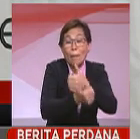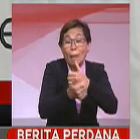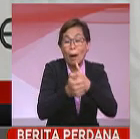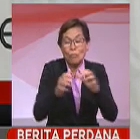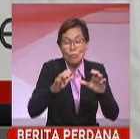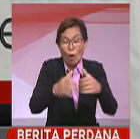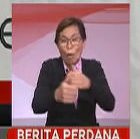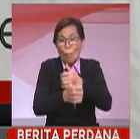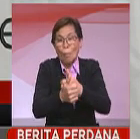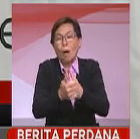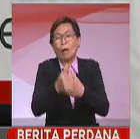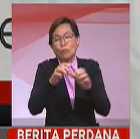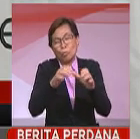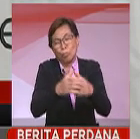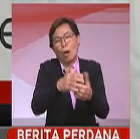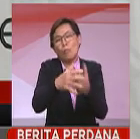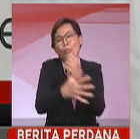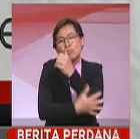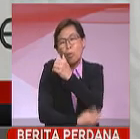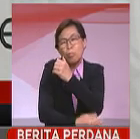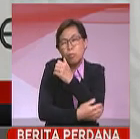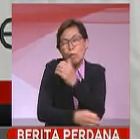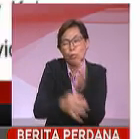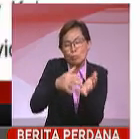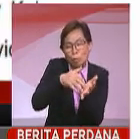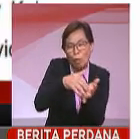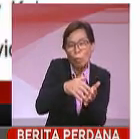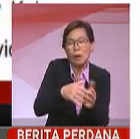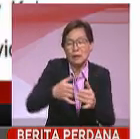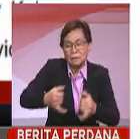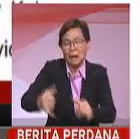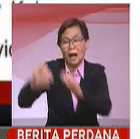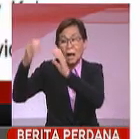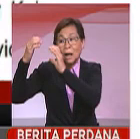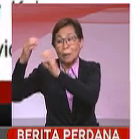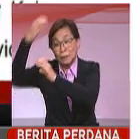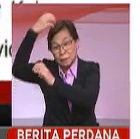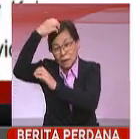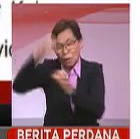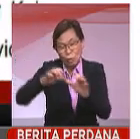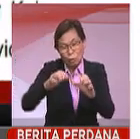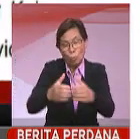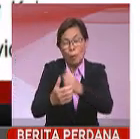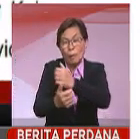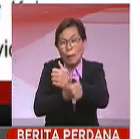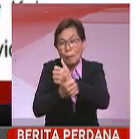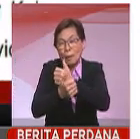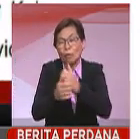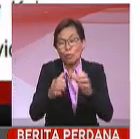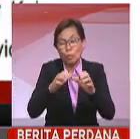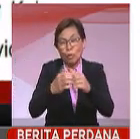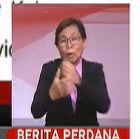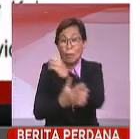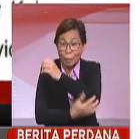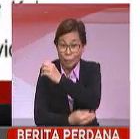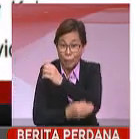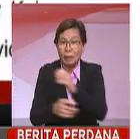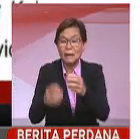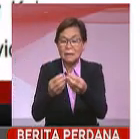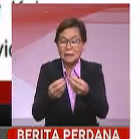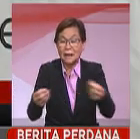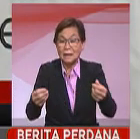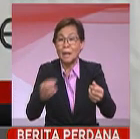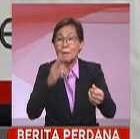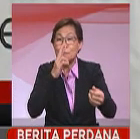iaitu kumpulan rentan. Kluster Jalan Kelapa di Selangor juga kumpulan berisiko, kumpulan rentan. Kluster Tanah